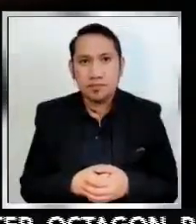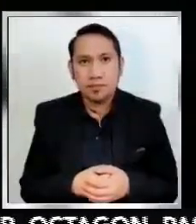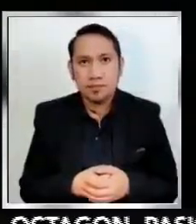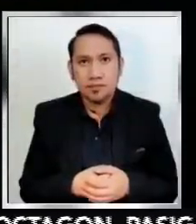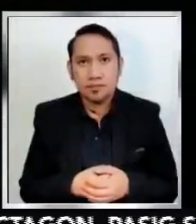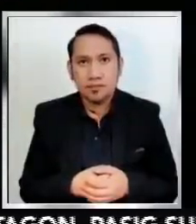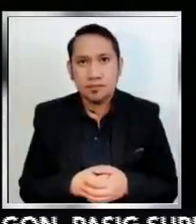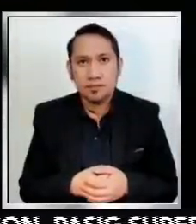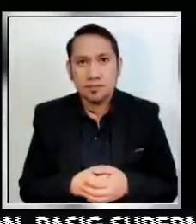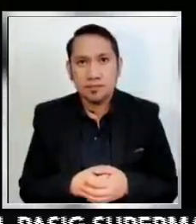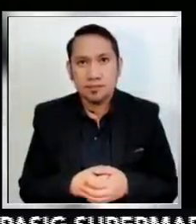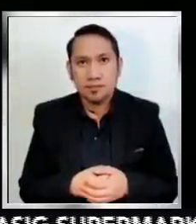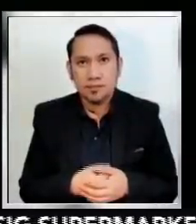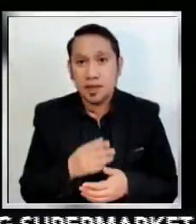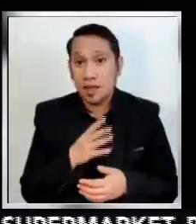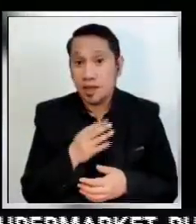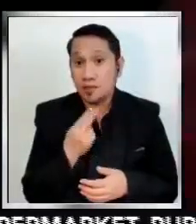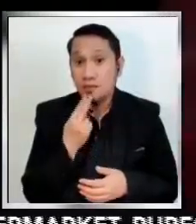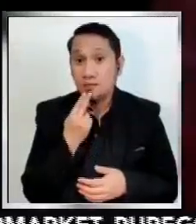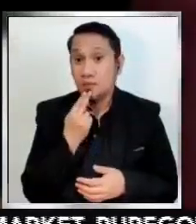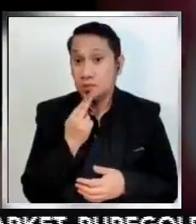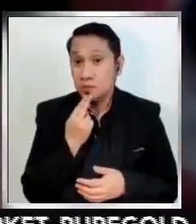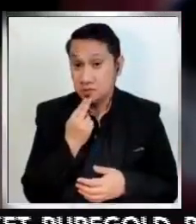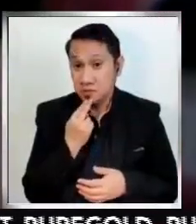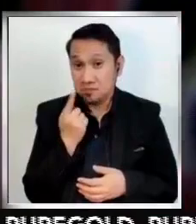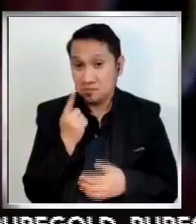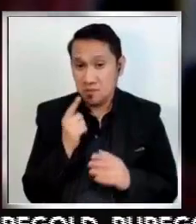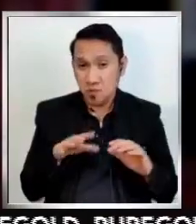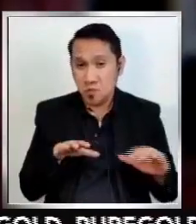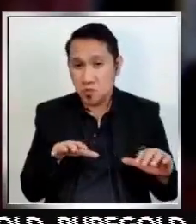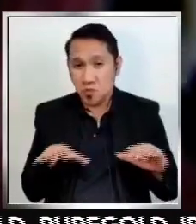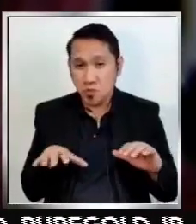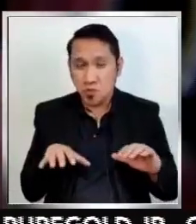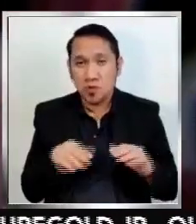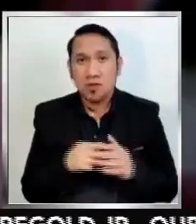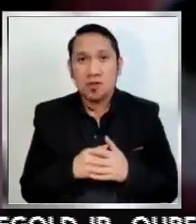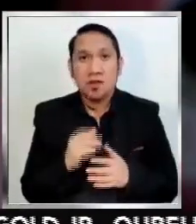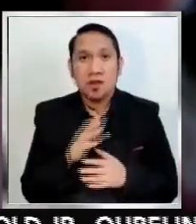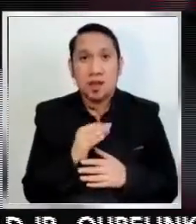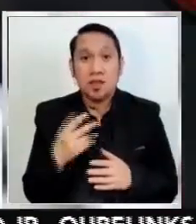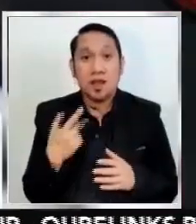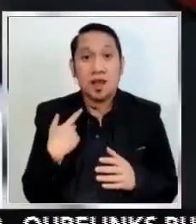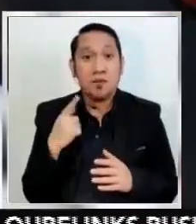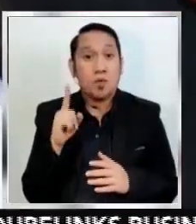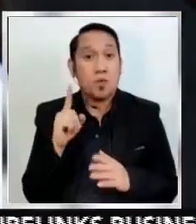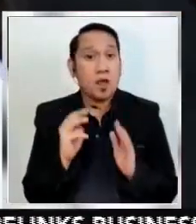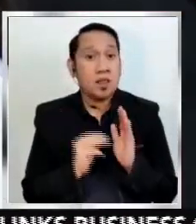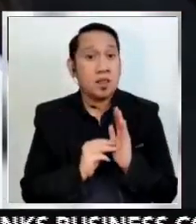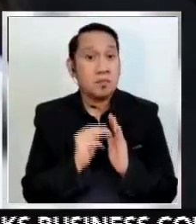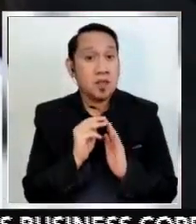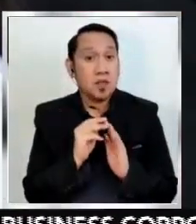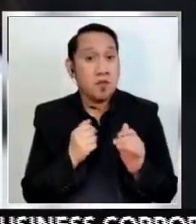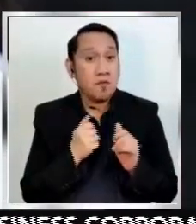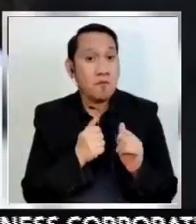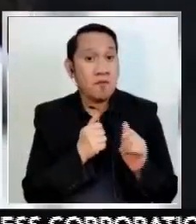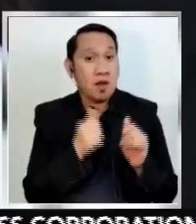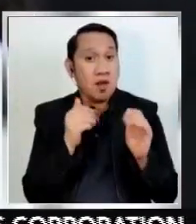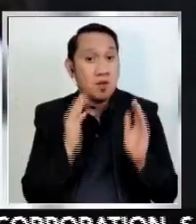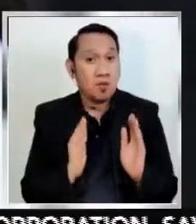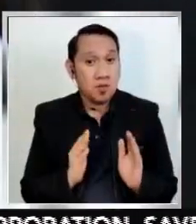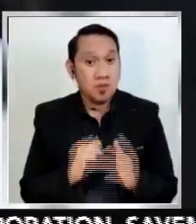At dahil sa cute antics ng bata, aba, may 1 million followers na siya. Gusto ko po